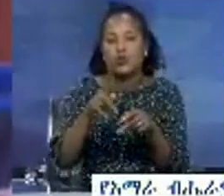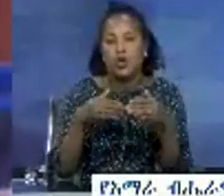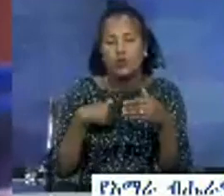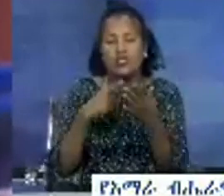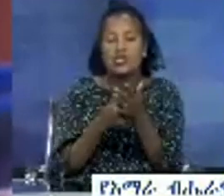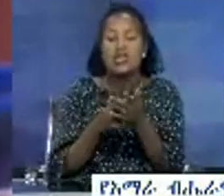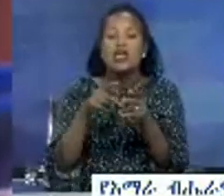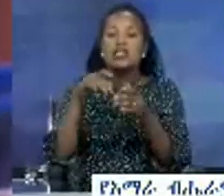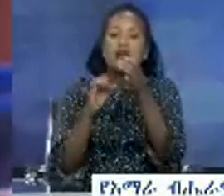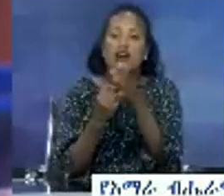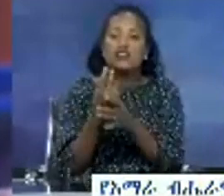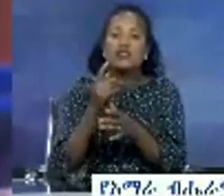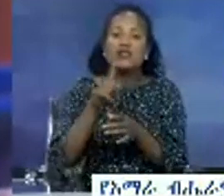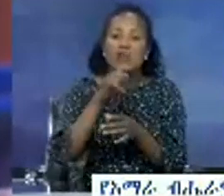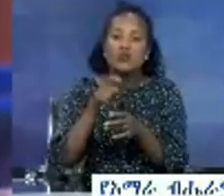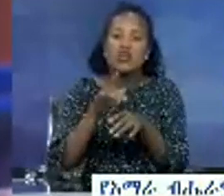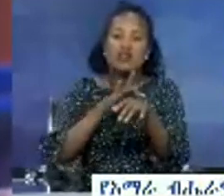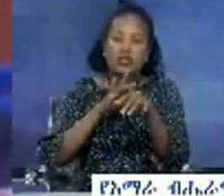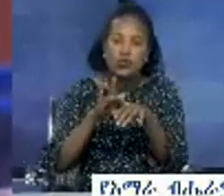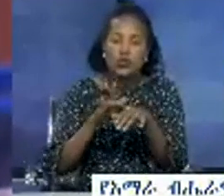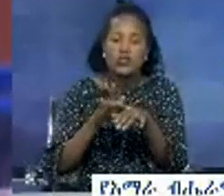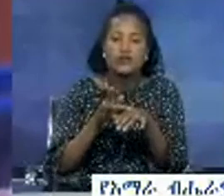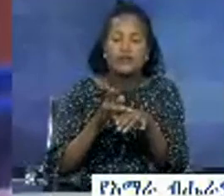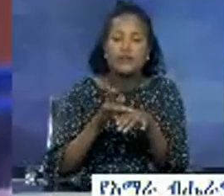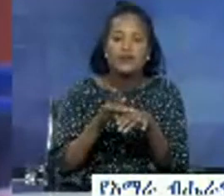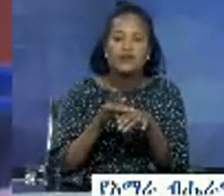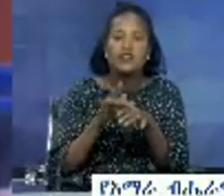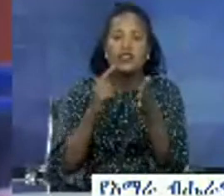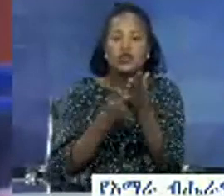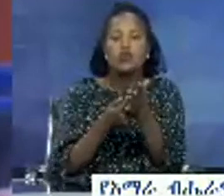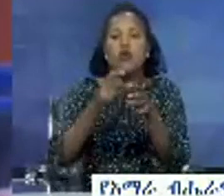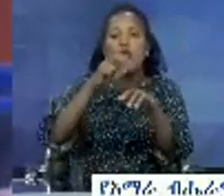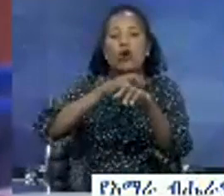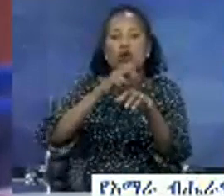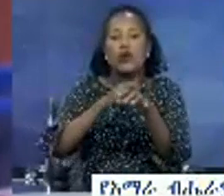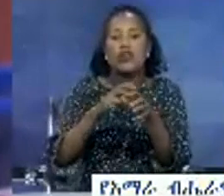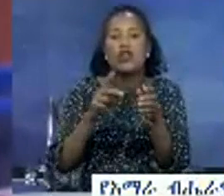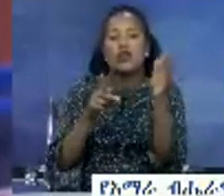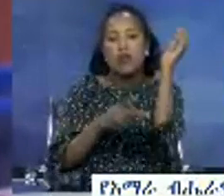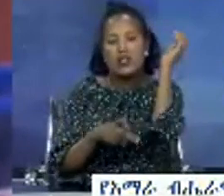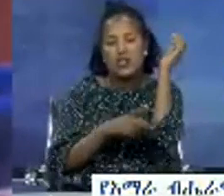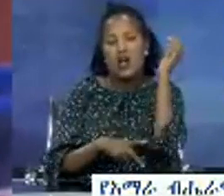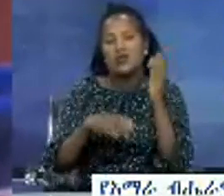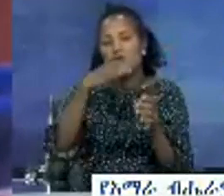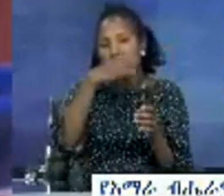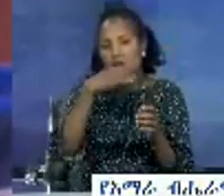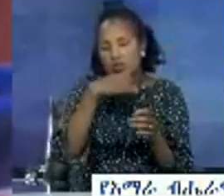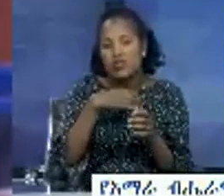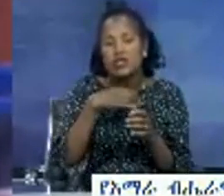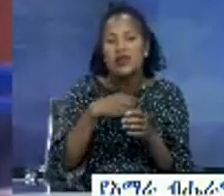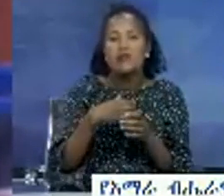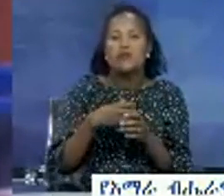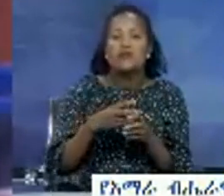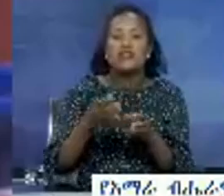የልማት ክፍተቶችና የህዝብ የመልማት ፍላጎቶች እንዲሁም ወቅታዊ የፖለቲካ ትኩሳቶች በተቻለ ፍጥነት ደረጃ